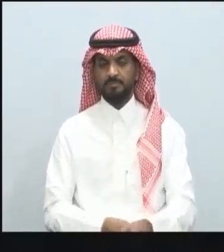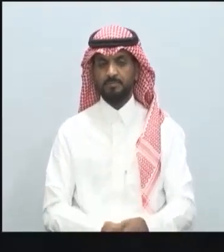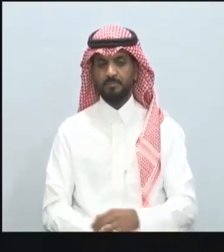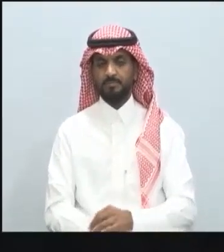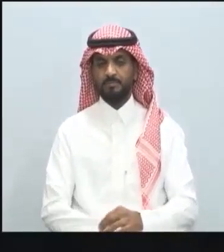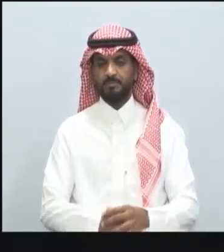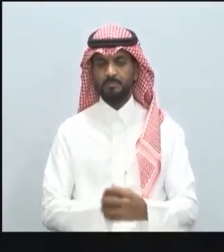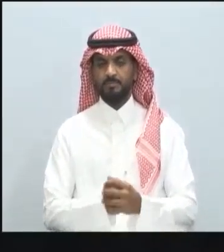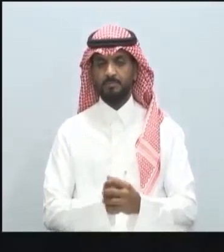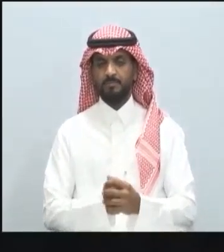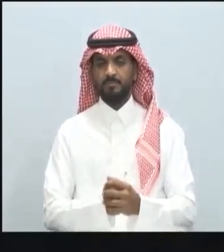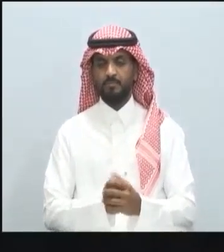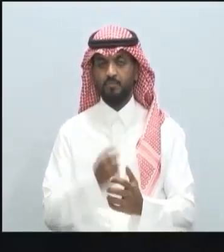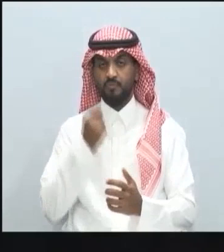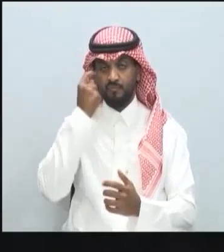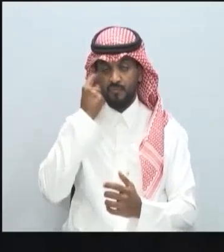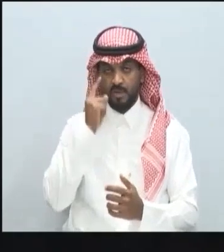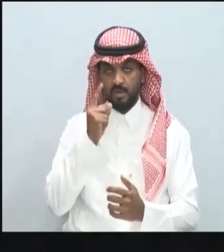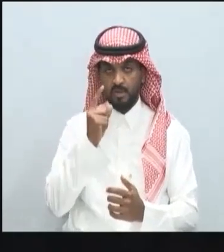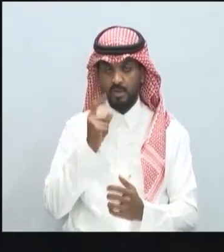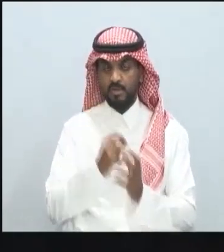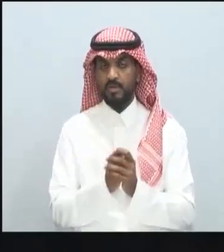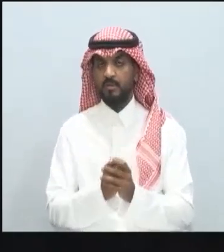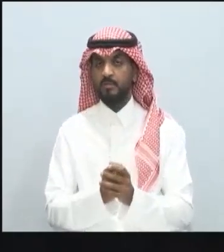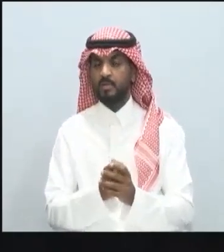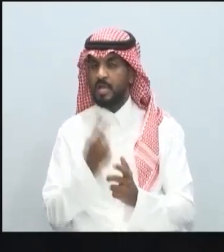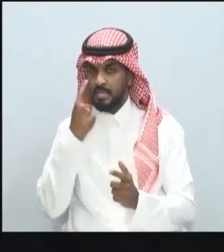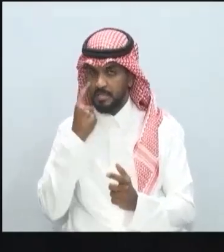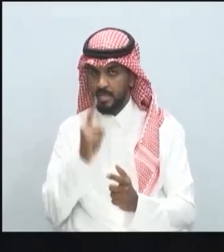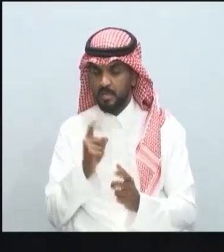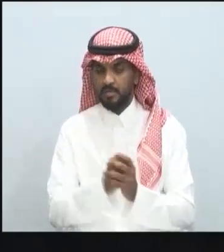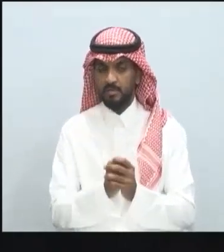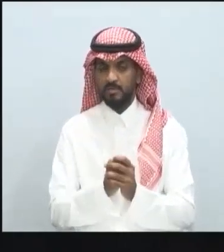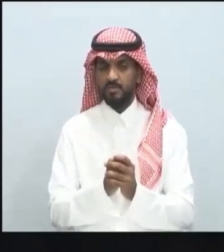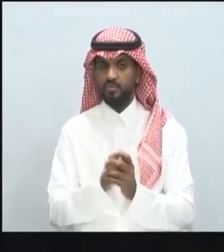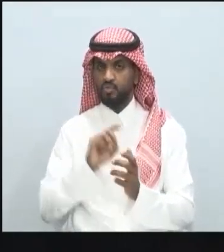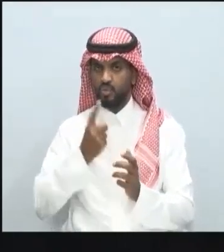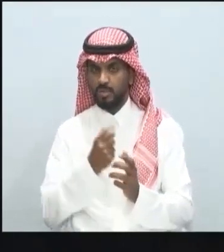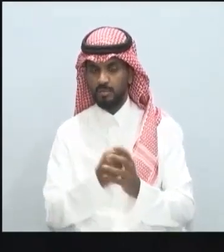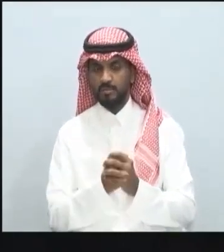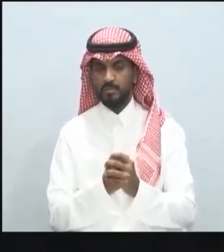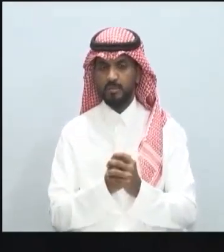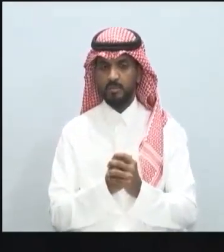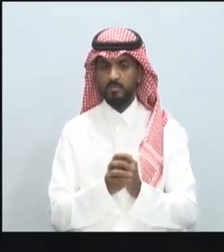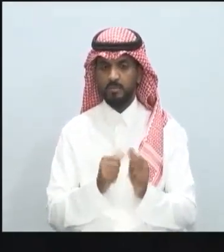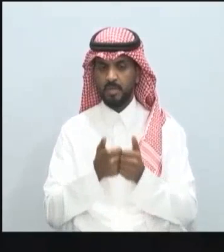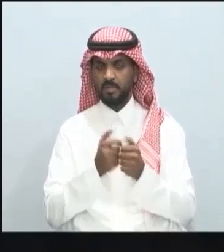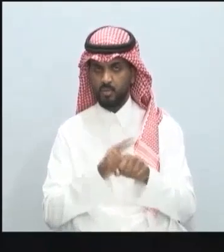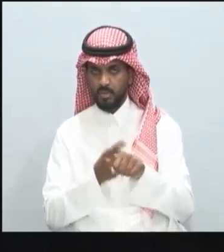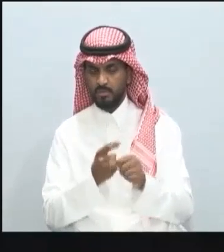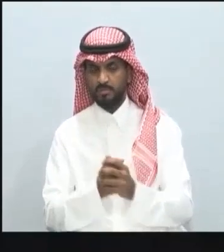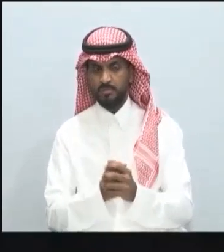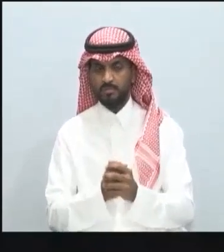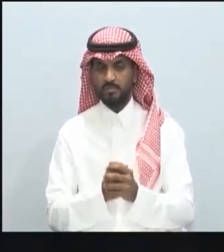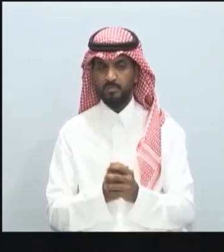اتقنتها فن الاصغاء هذا ايضا نشاط لسرعه القراءه بامكانك ايضا ان تحذر مؤقتا وان